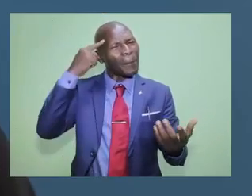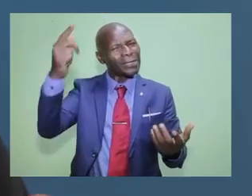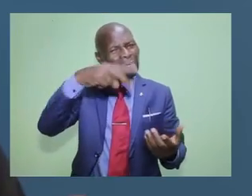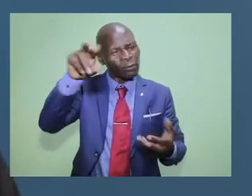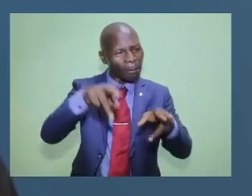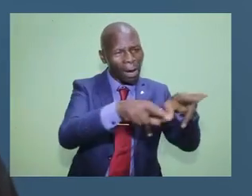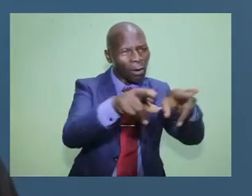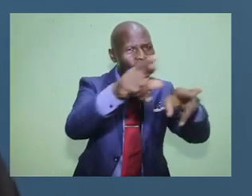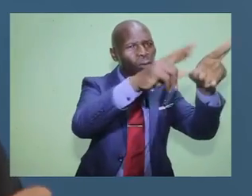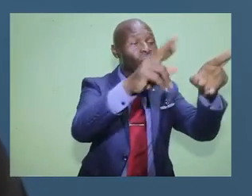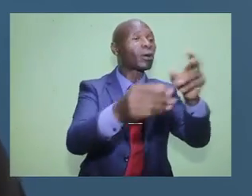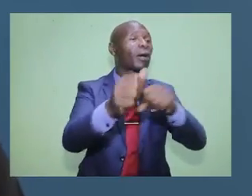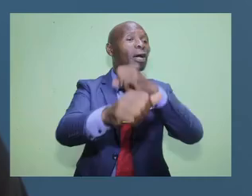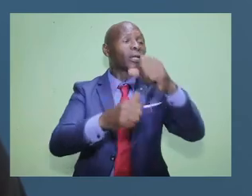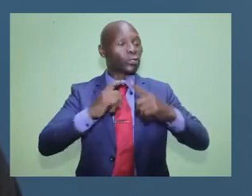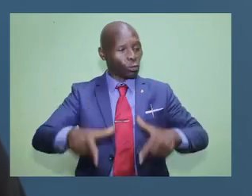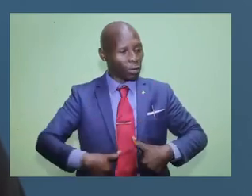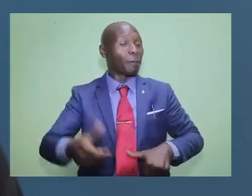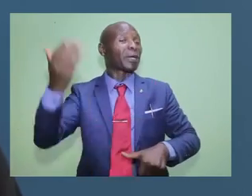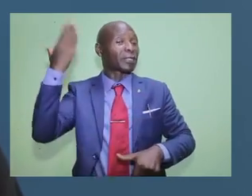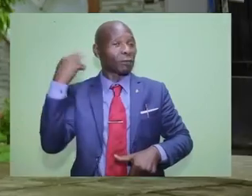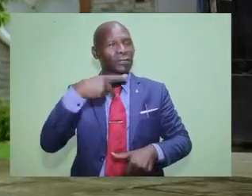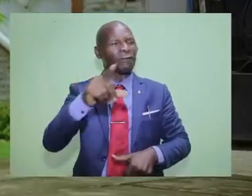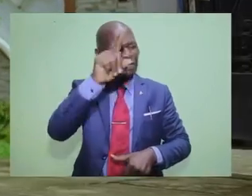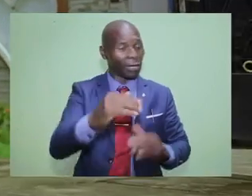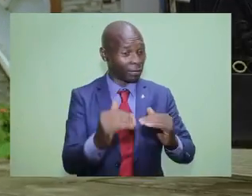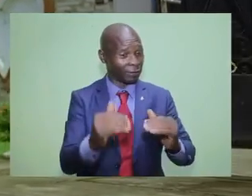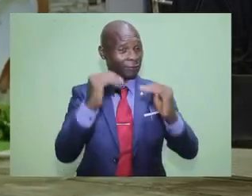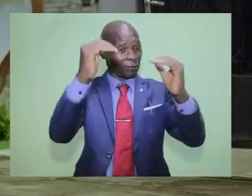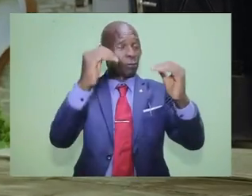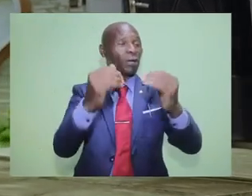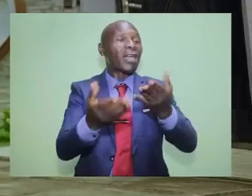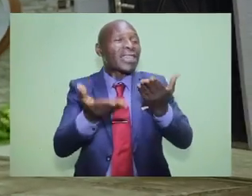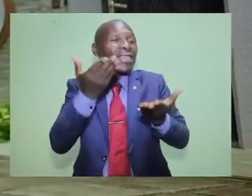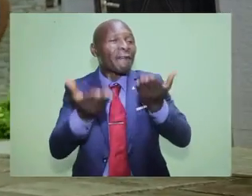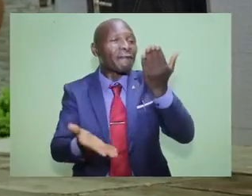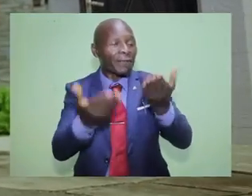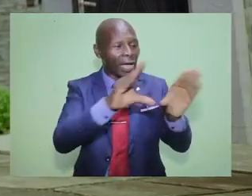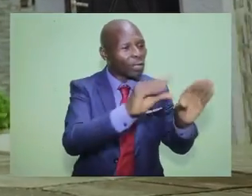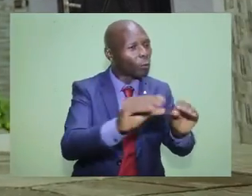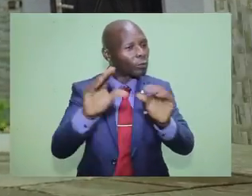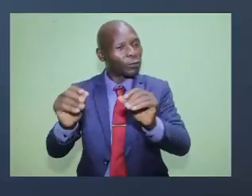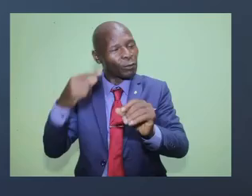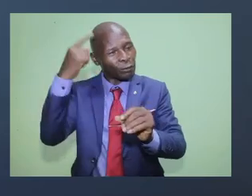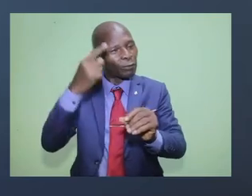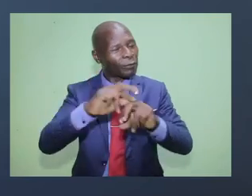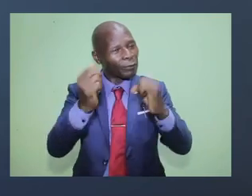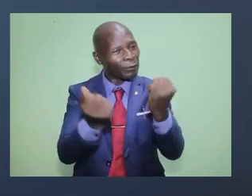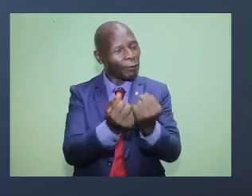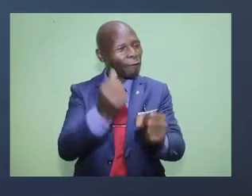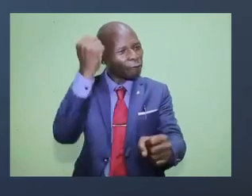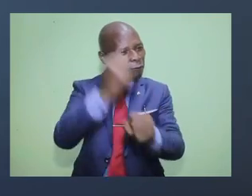En repensant à votre parcours au cours de l'année scolaire précédente, vous avez relevé de nombreux défis, adopté de nouvelles